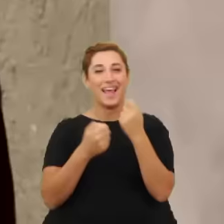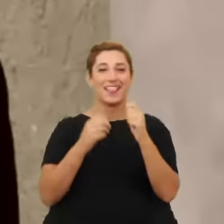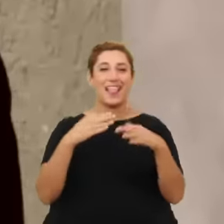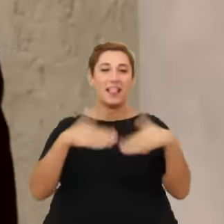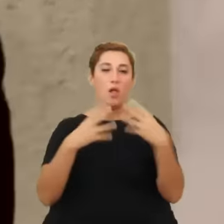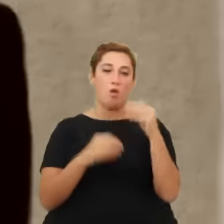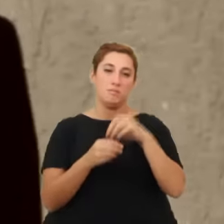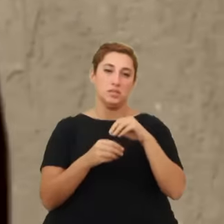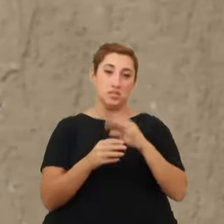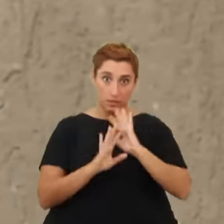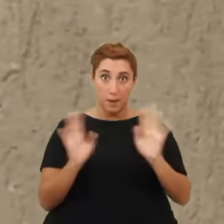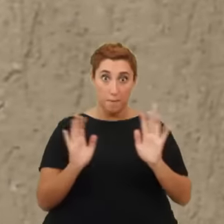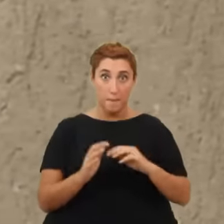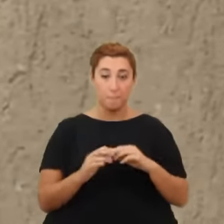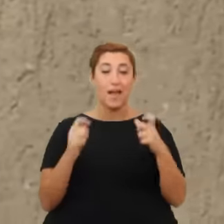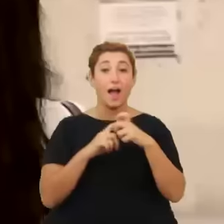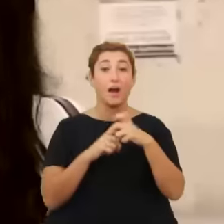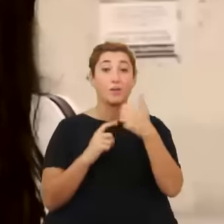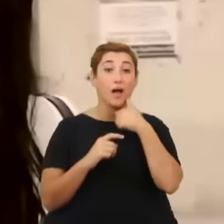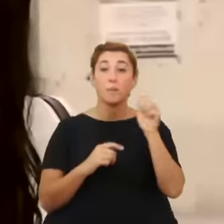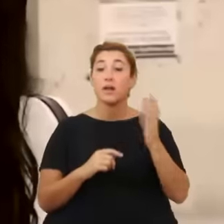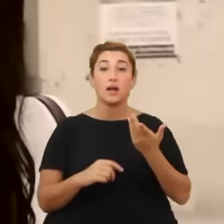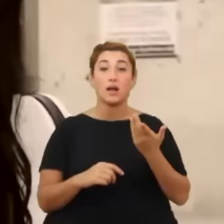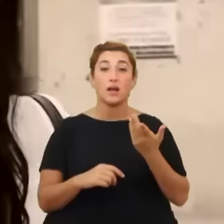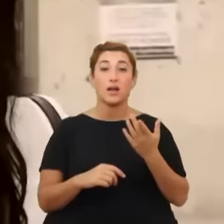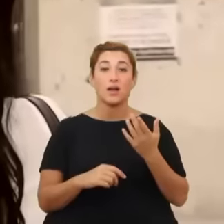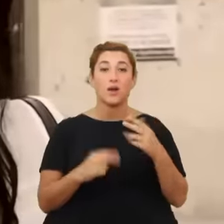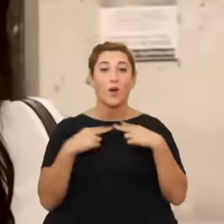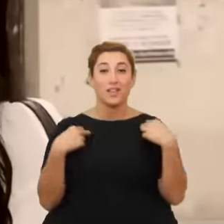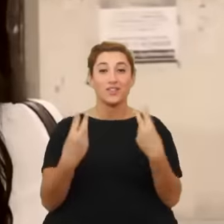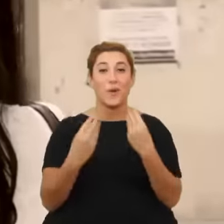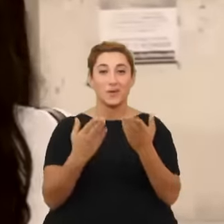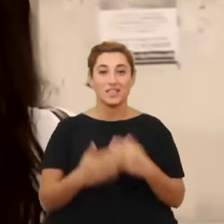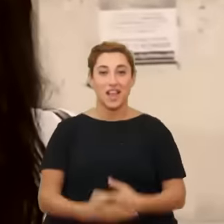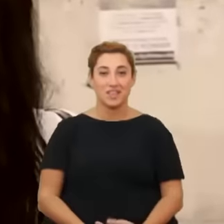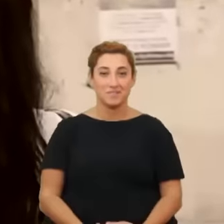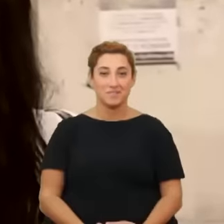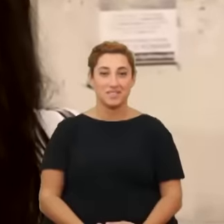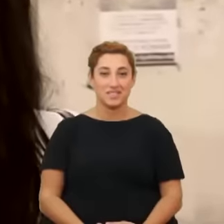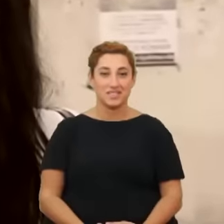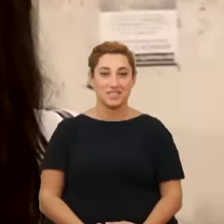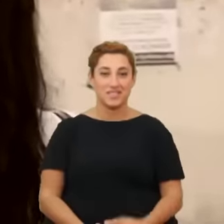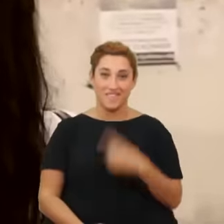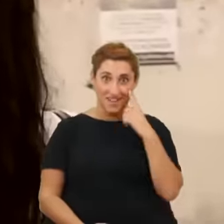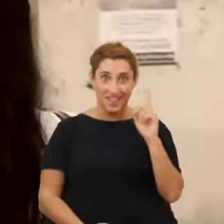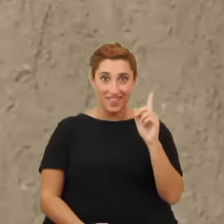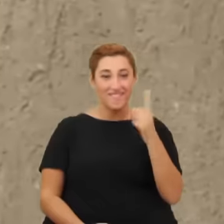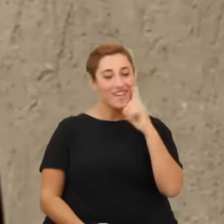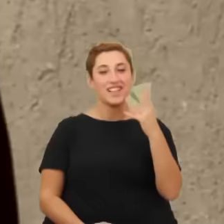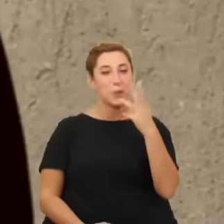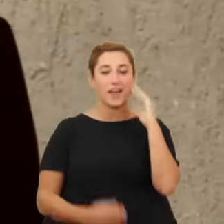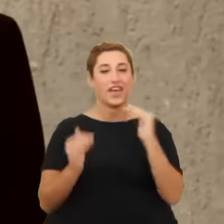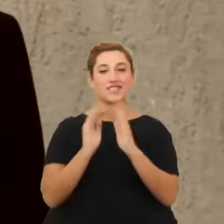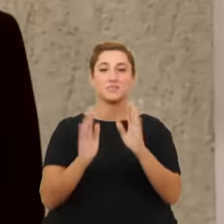diye. Tamam mı? Ergun abi. Heh. Gömleğin de çok güzelmiş. Vallahi mi? Vallahi